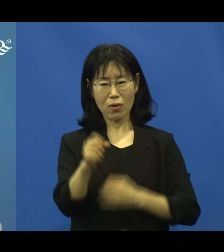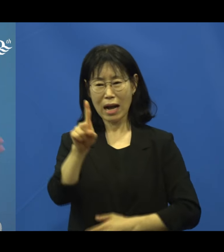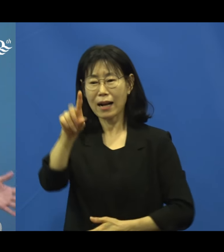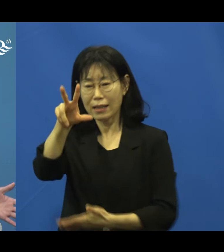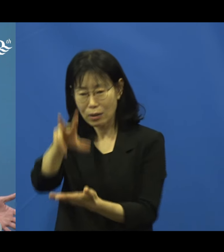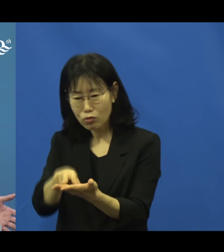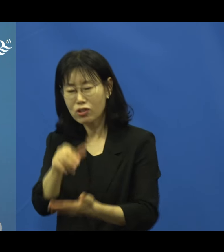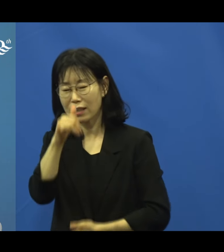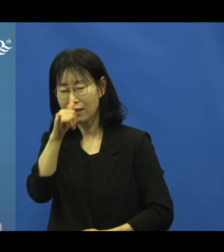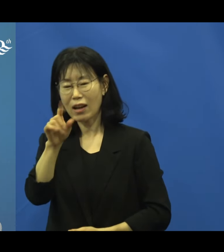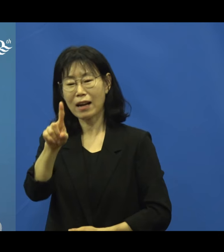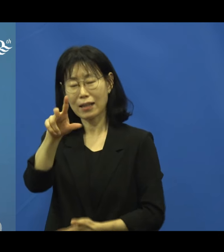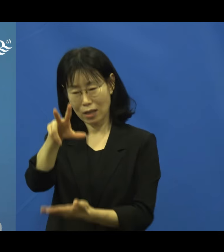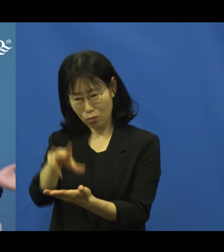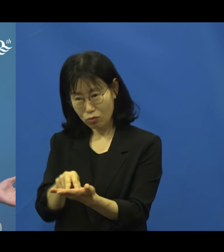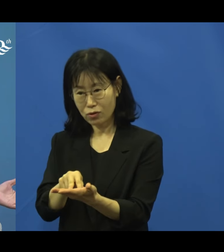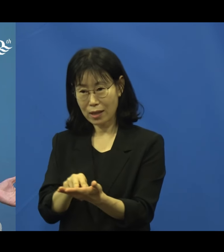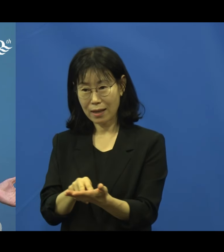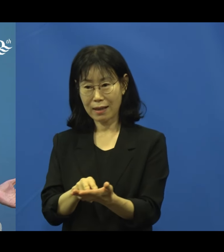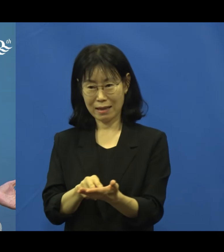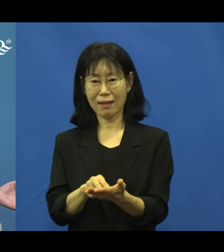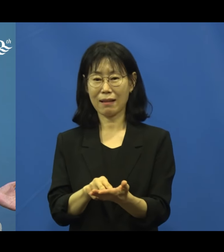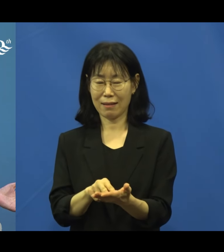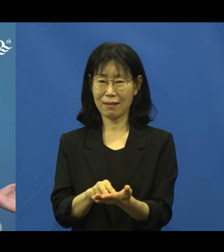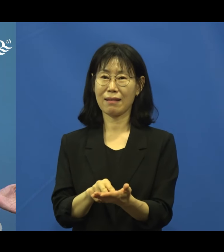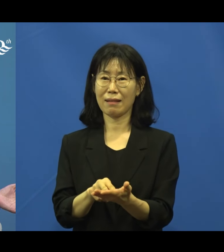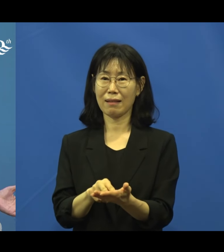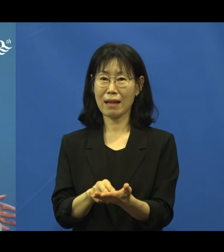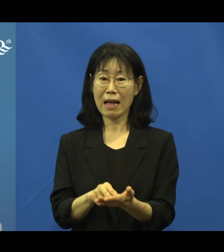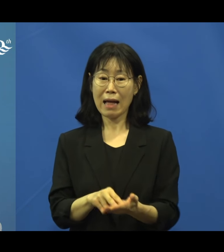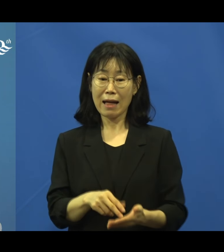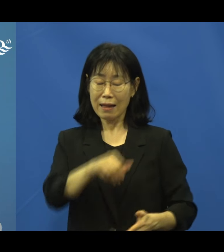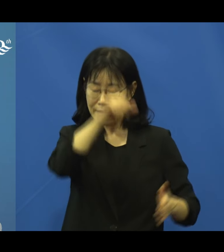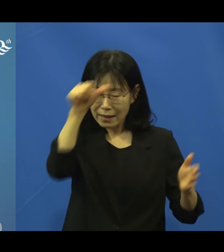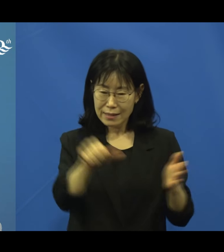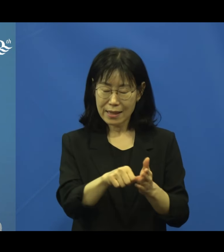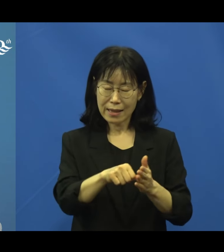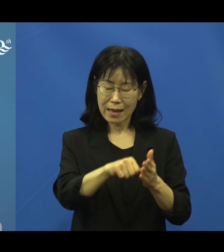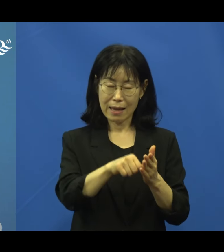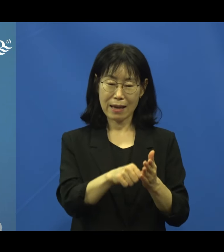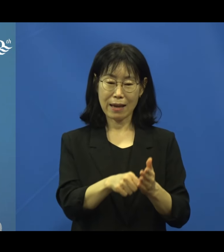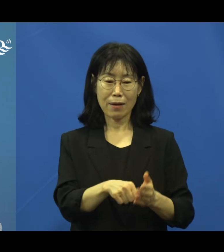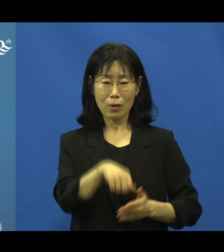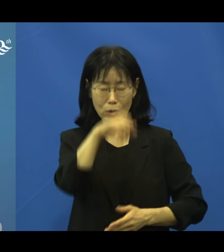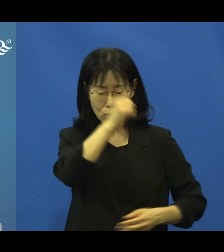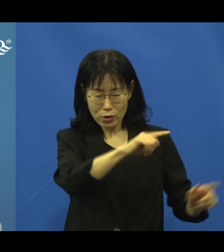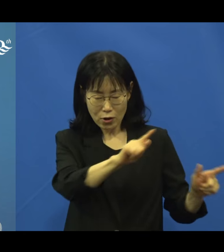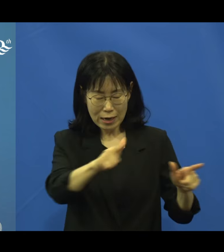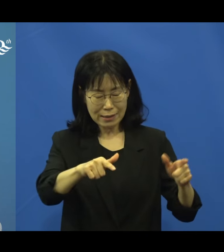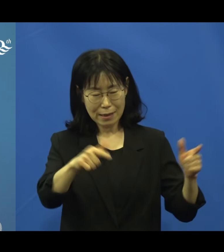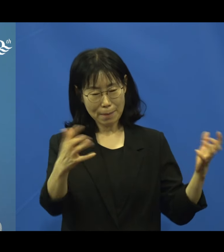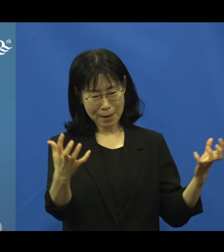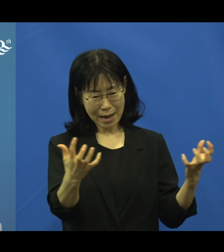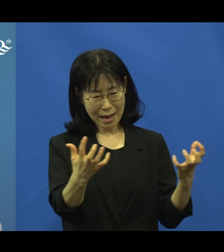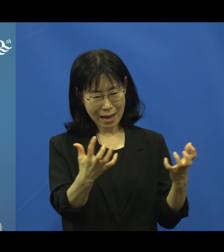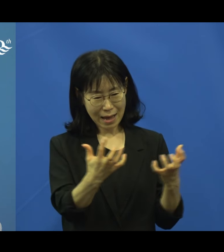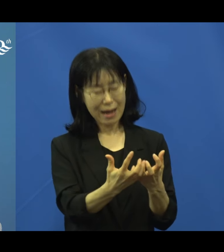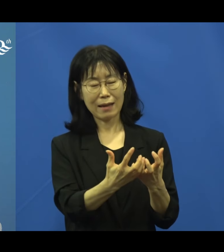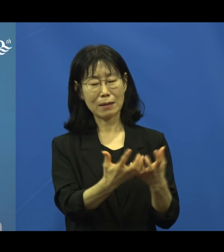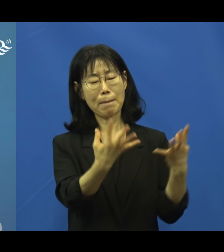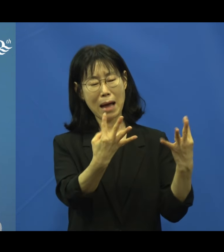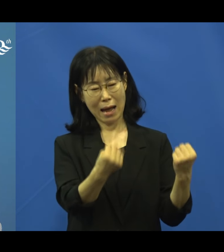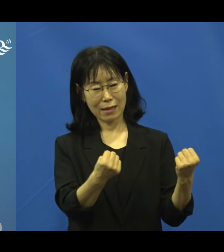100가지 조건이 다 좋아요. 내 인생에 100가지 조건이 다 좋아. 그런데 단 한 가지의 결함이 그의 인생을